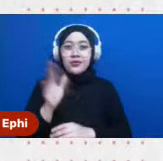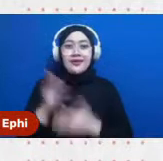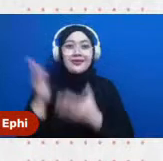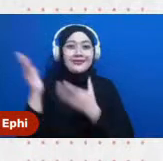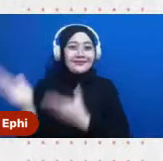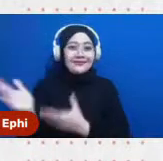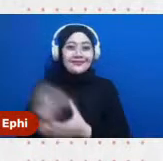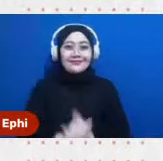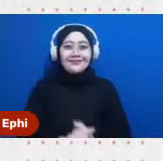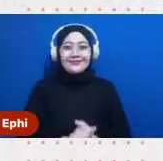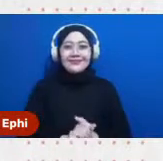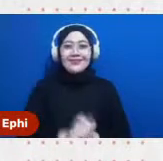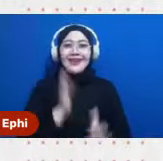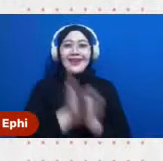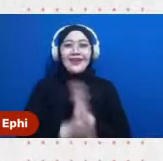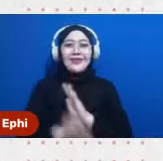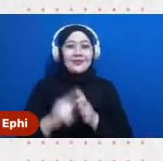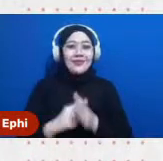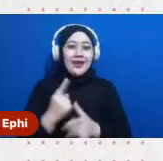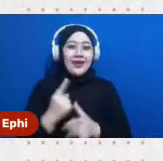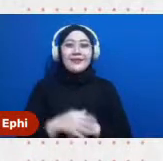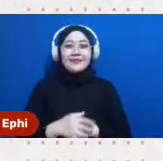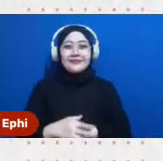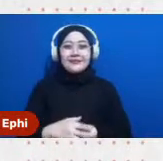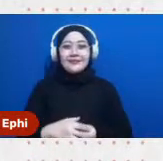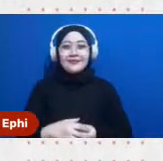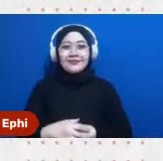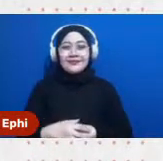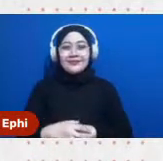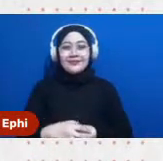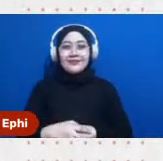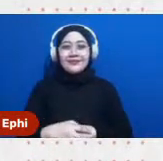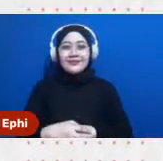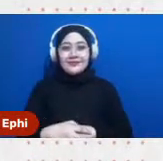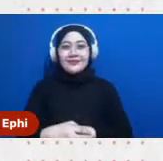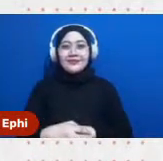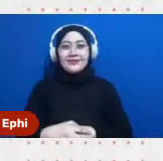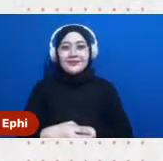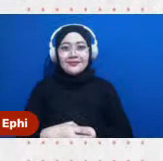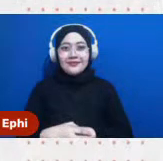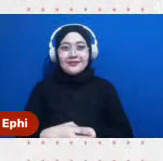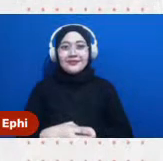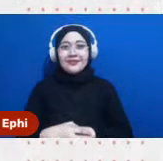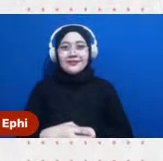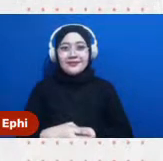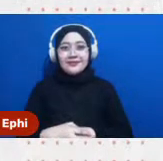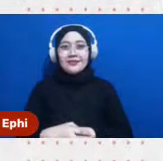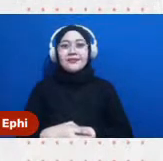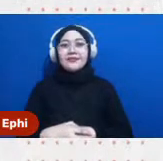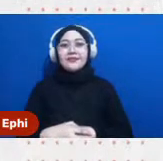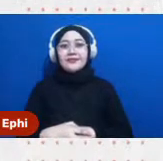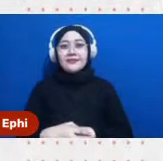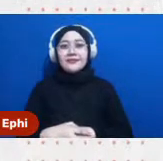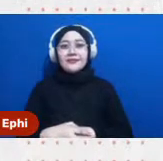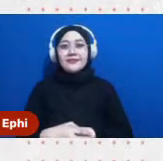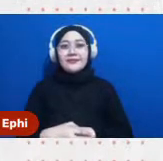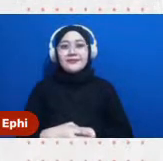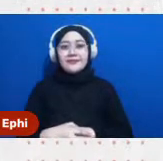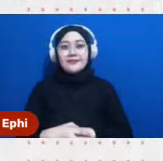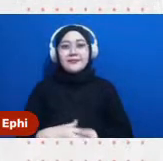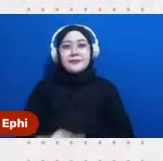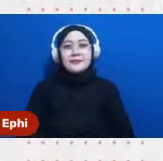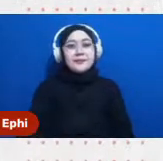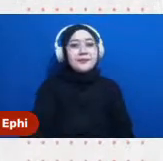Oke, kita langsung mulai aja kuisnya. Kuis seputar webinar dan Gernas BBI.